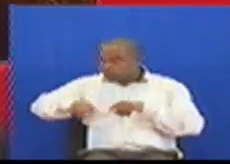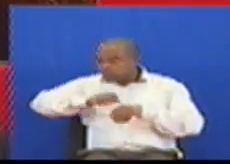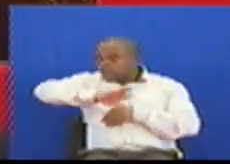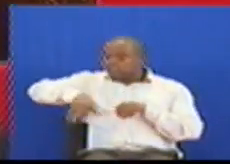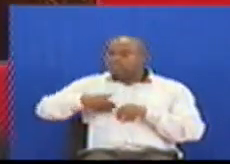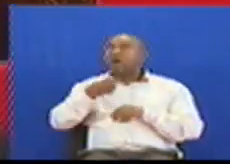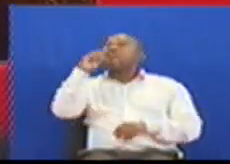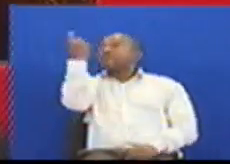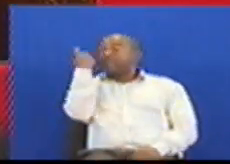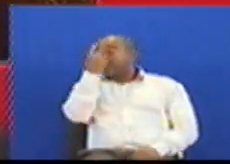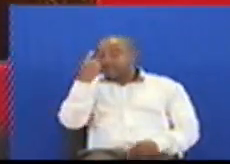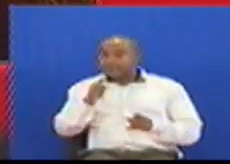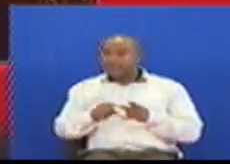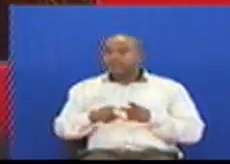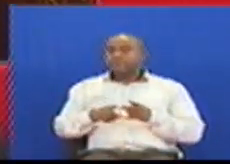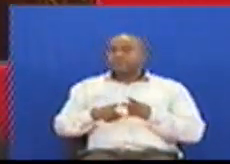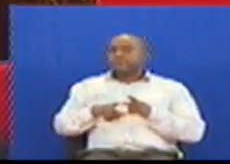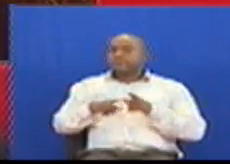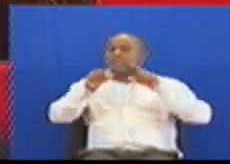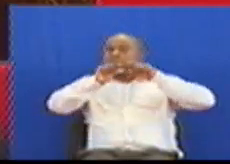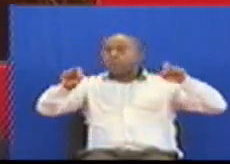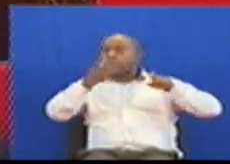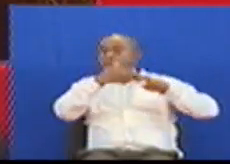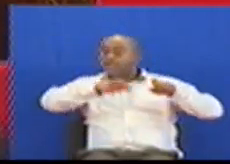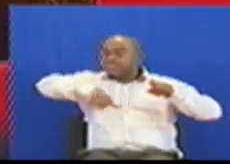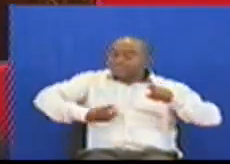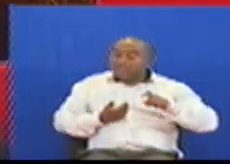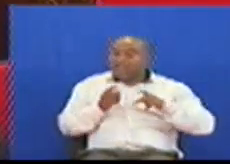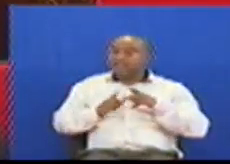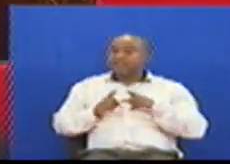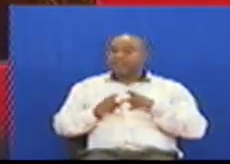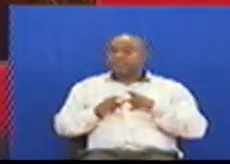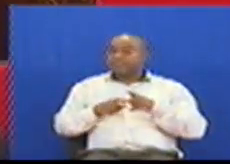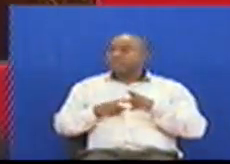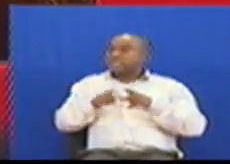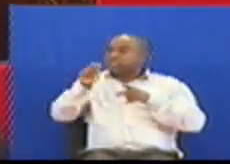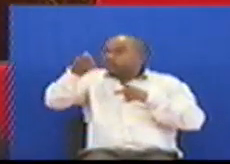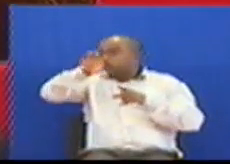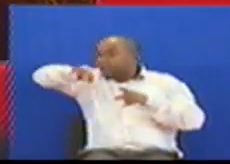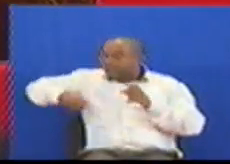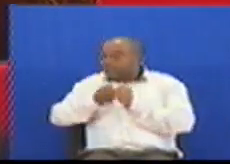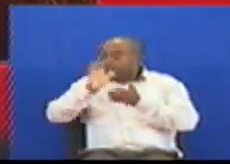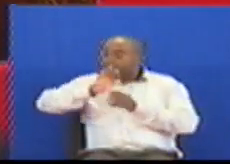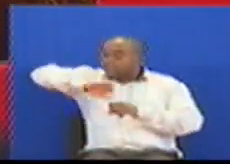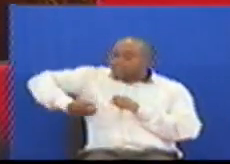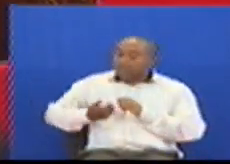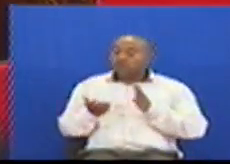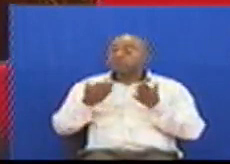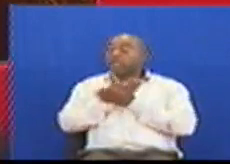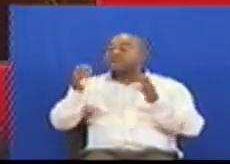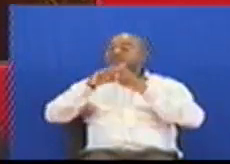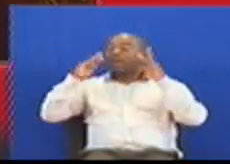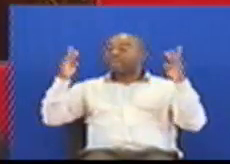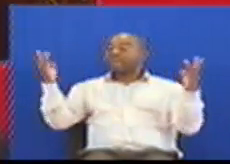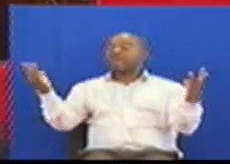switchi, wakaiba mabomba ya maji. Sasa naona pamoja na kazi kubwa inayofanywa na serikali, lakini vituo vyote vya afya havina uzio.